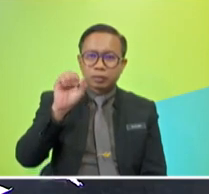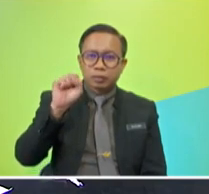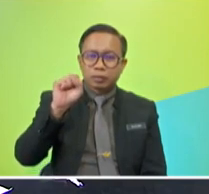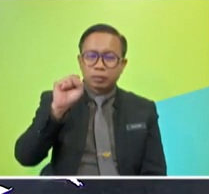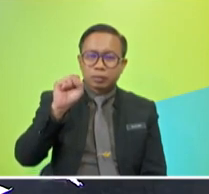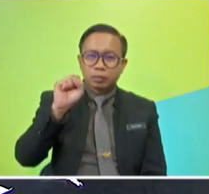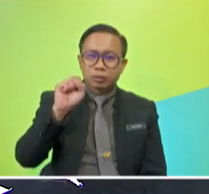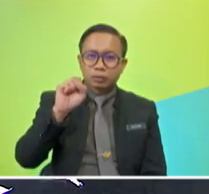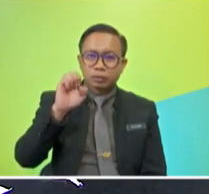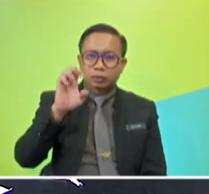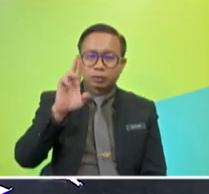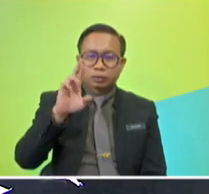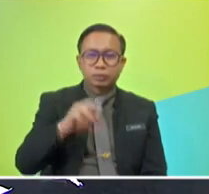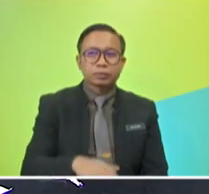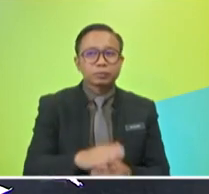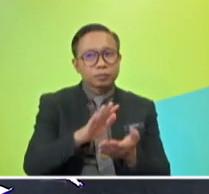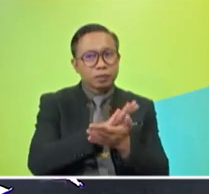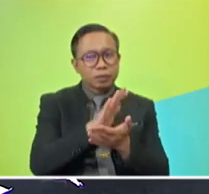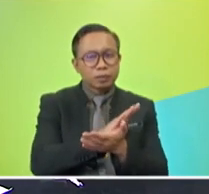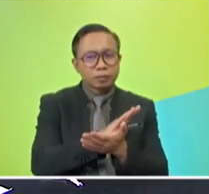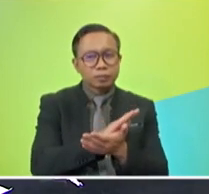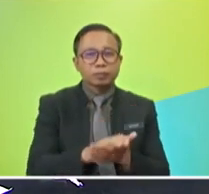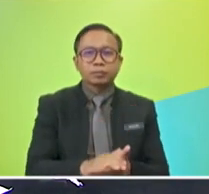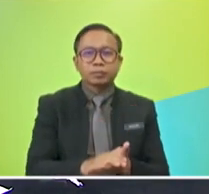oleh Abang Akmal nih